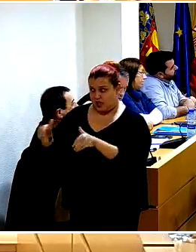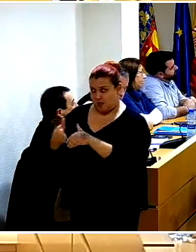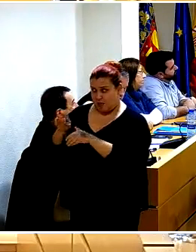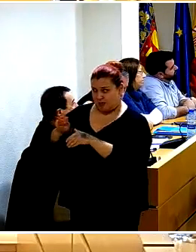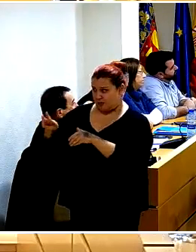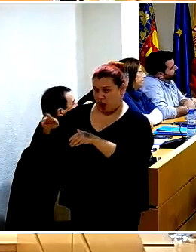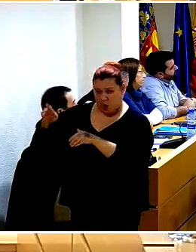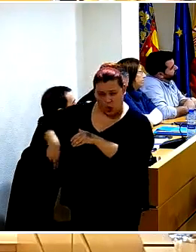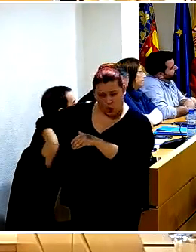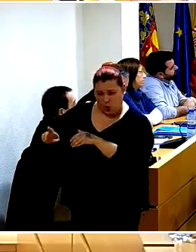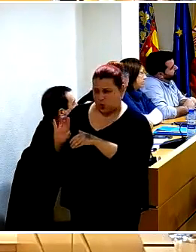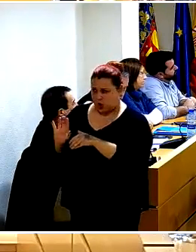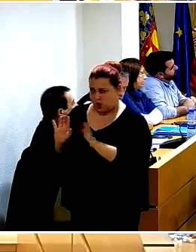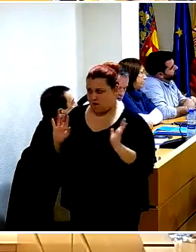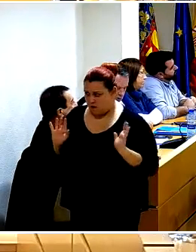Popular pressupostava